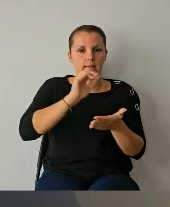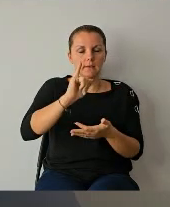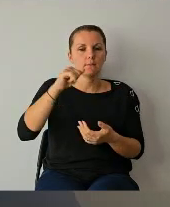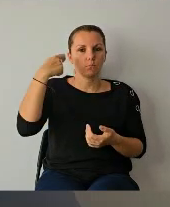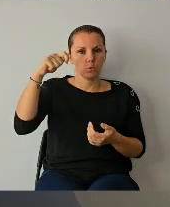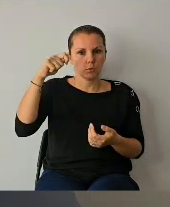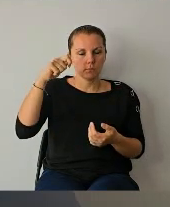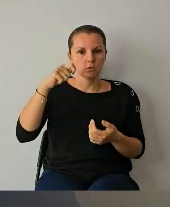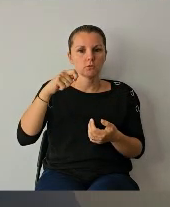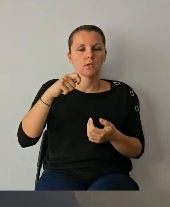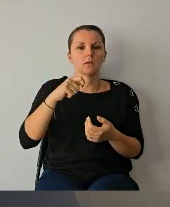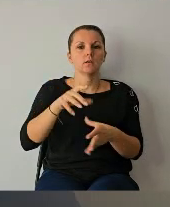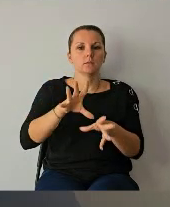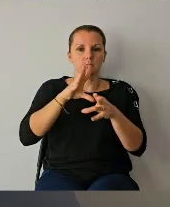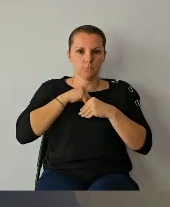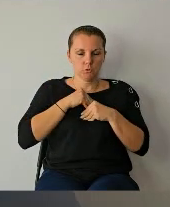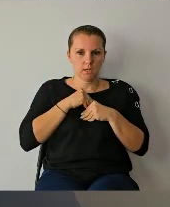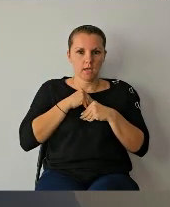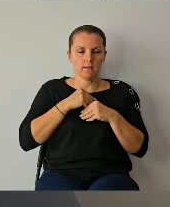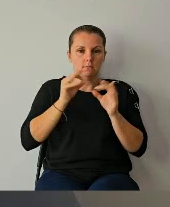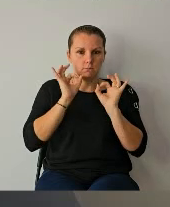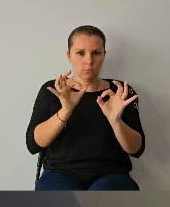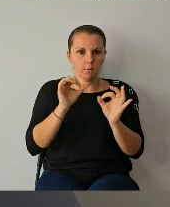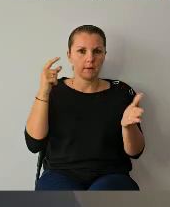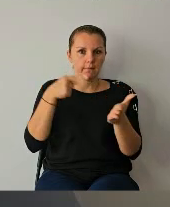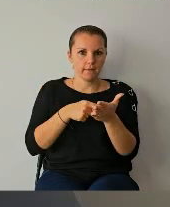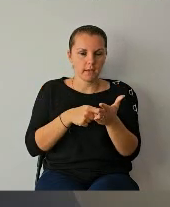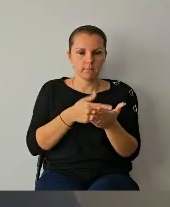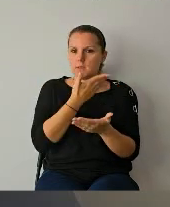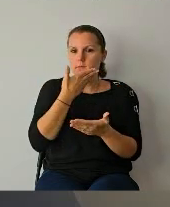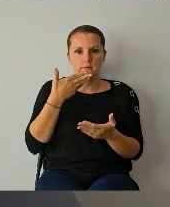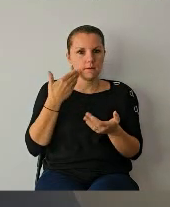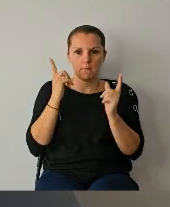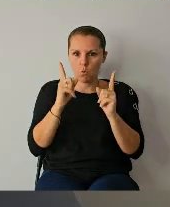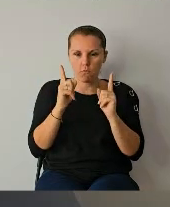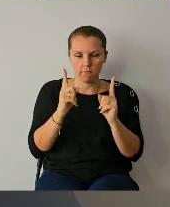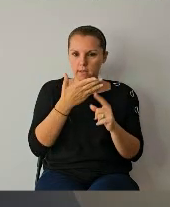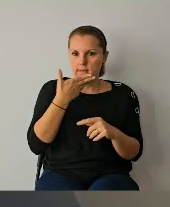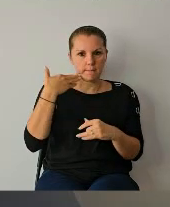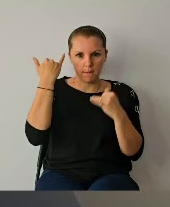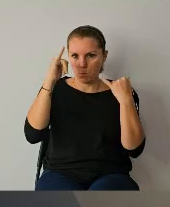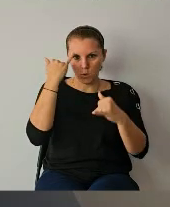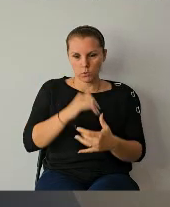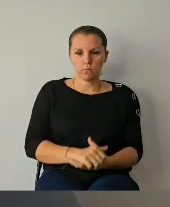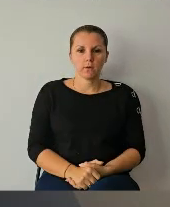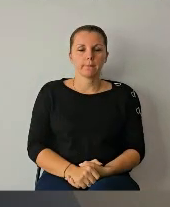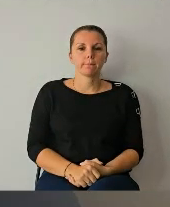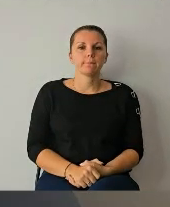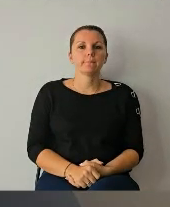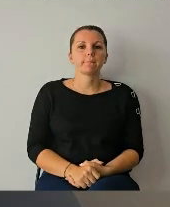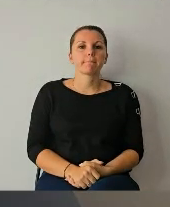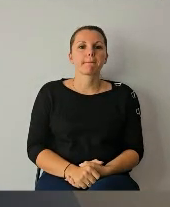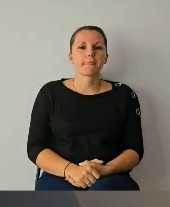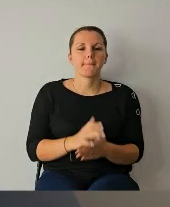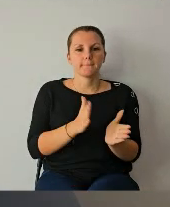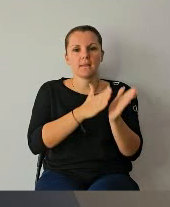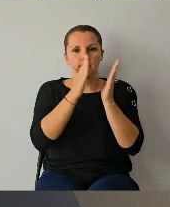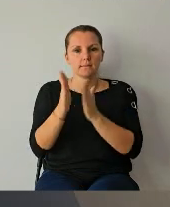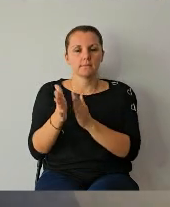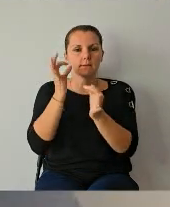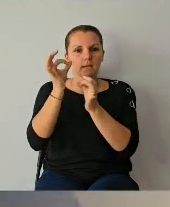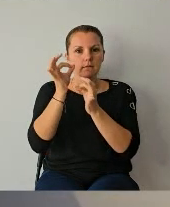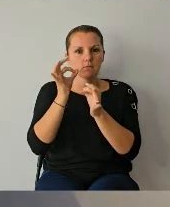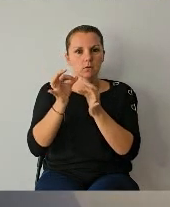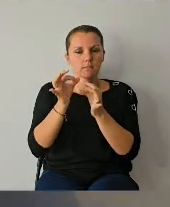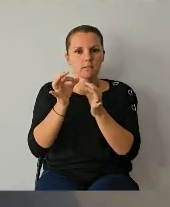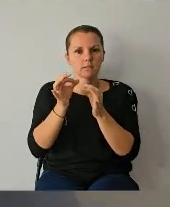burmistrza Bogufały zostały złożone w wyznaczonym terminie i nie stwierdzono w nich nieprawidłowości. I następna informacja to jest